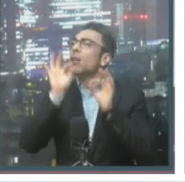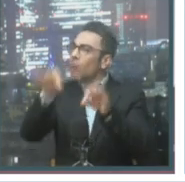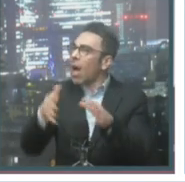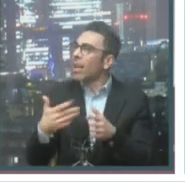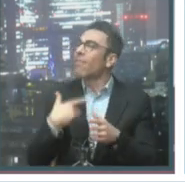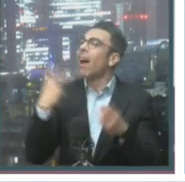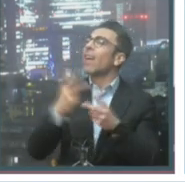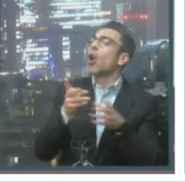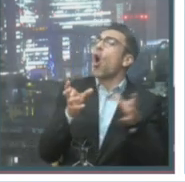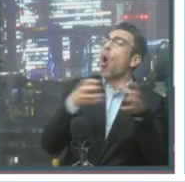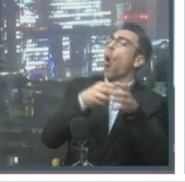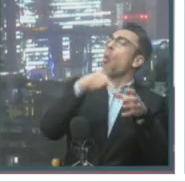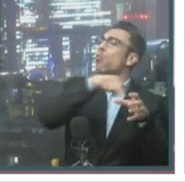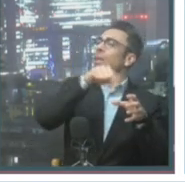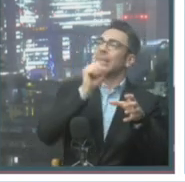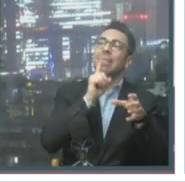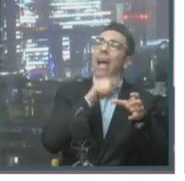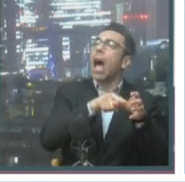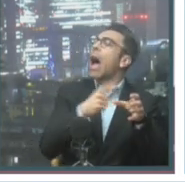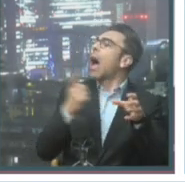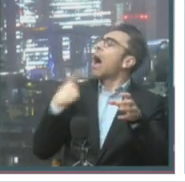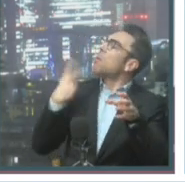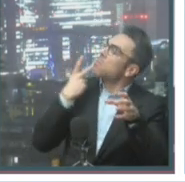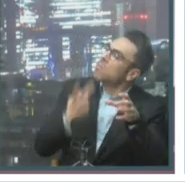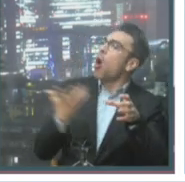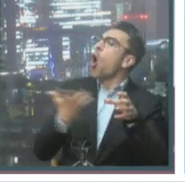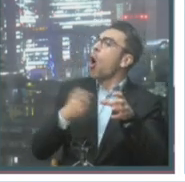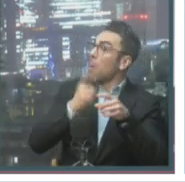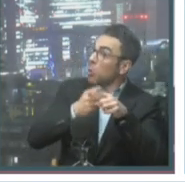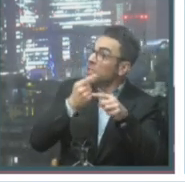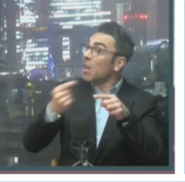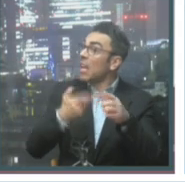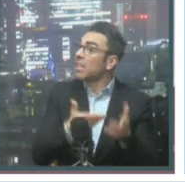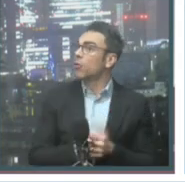la comunità come ha accolto i vostri video invece